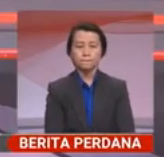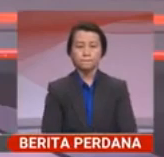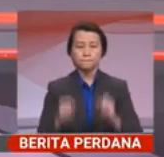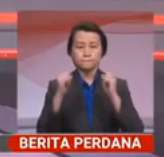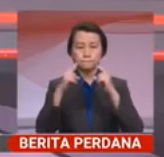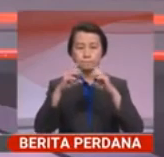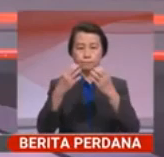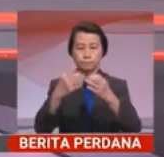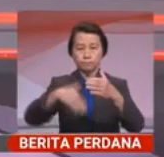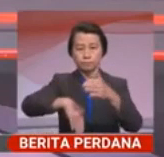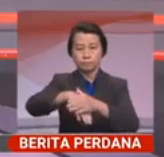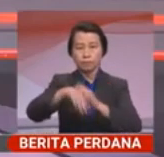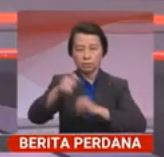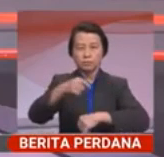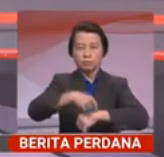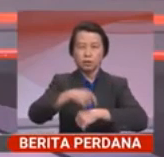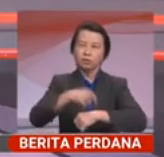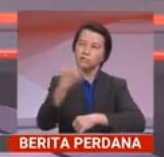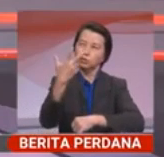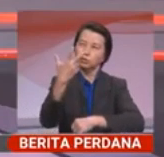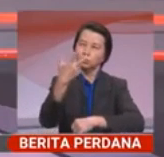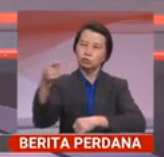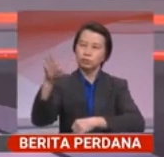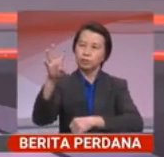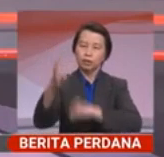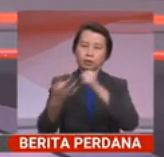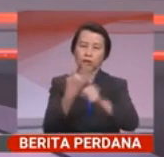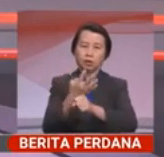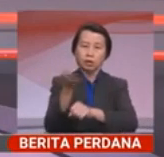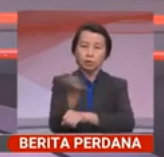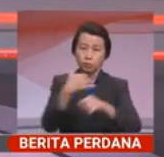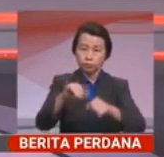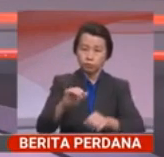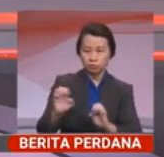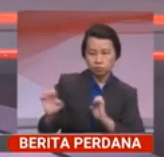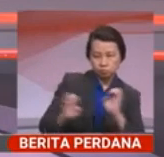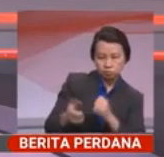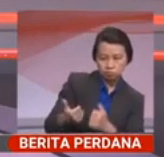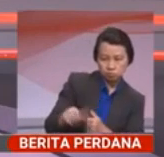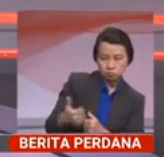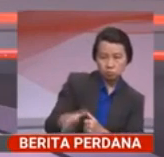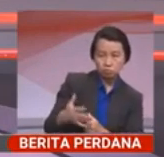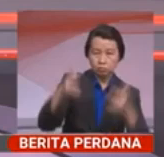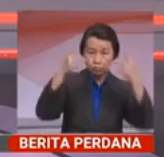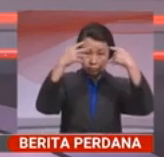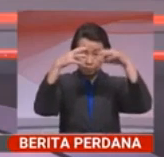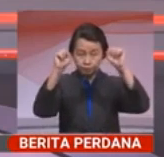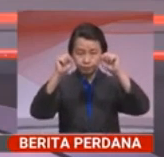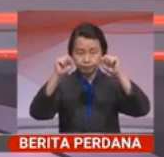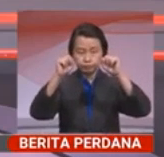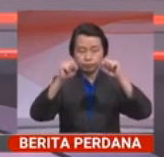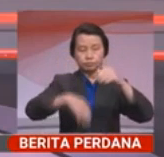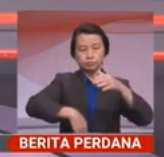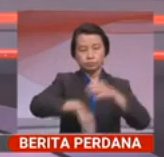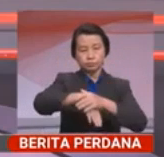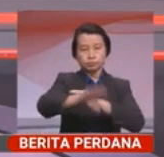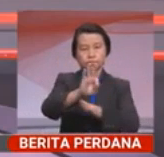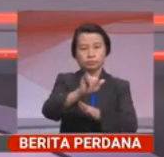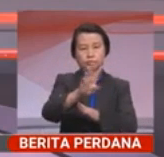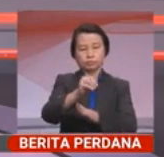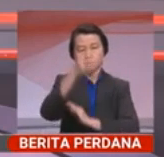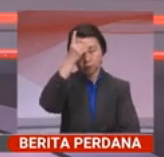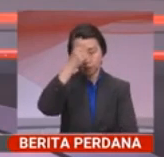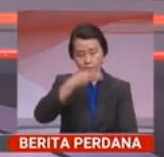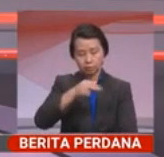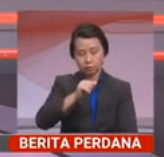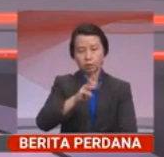Penswastaan kelab bola sepak memerlukan masa 3 hingga 4 tahun sebelum boleh menilai hasilnya. Presiden Persatuan Bola Sepak Malaysia FAM, Dato'